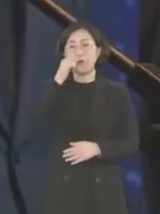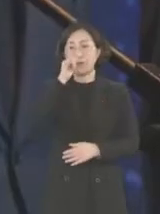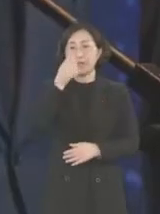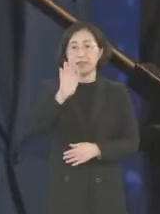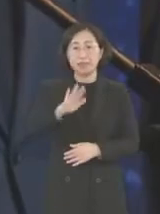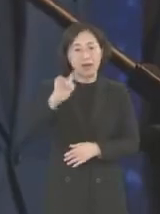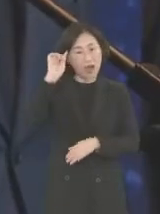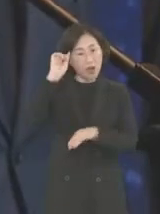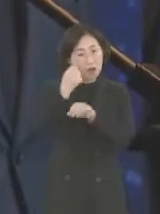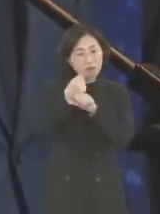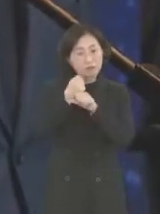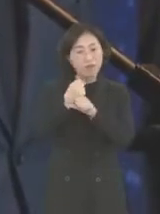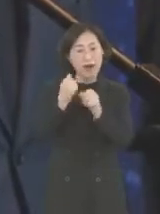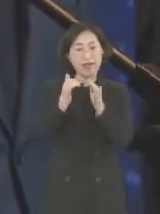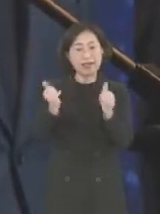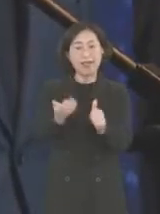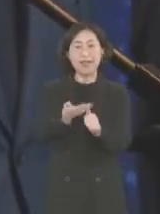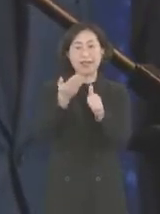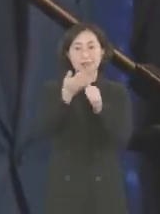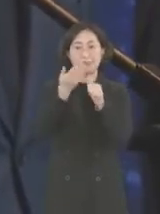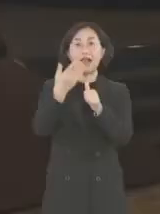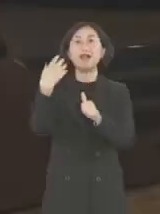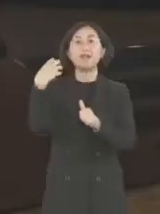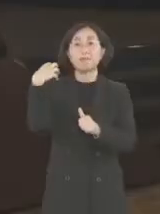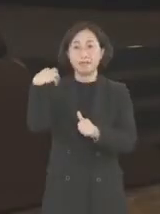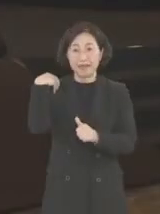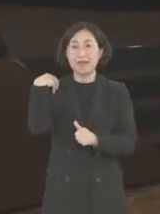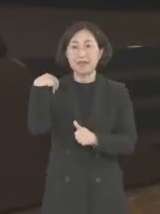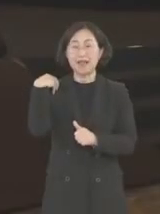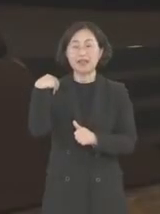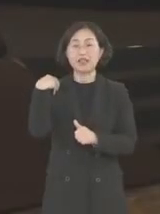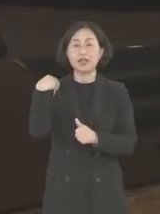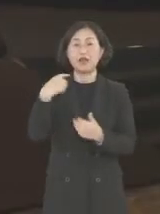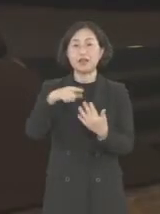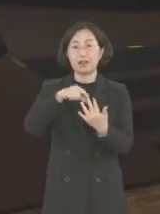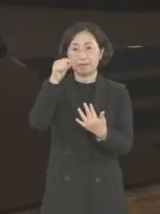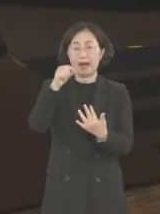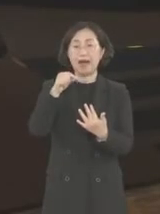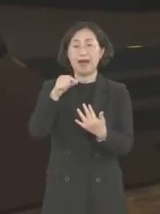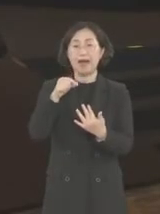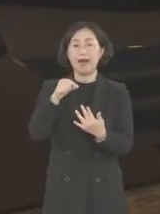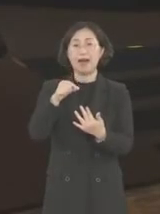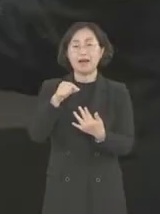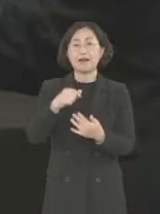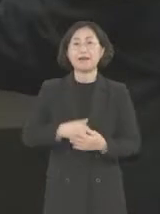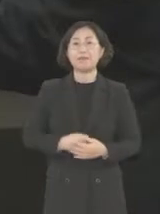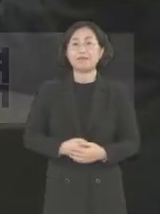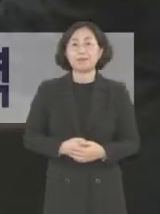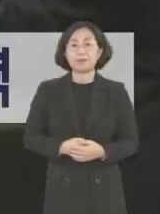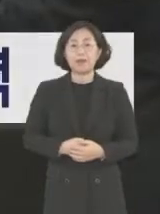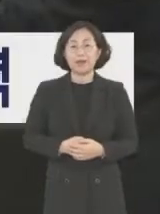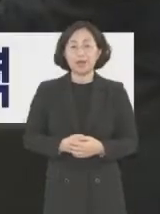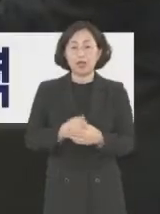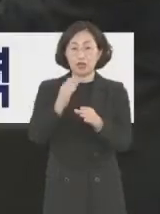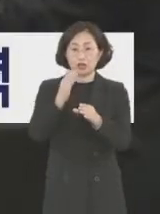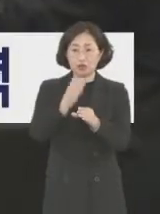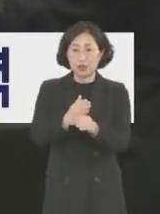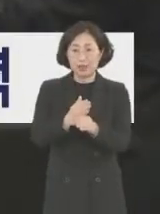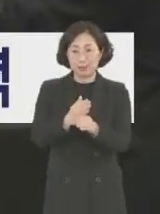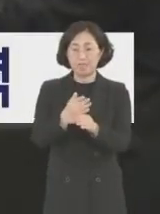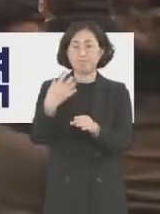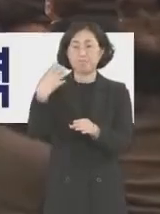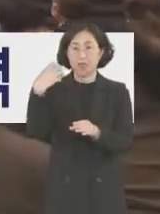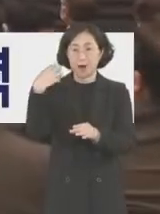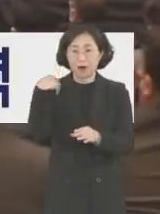인재개발 특화지구인 우주산업 클러스터로 지정된 만큼 주도권을 잡는 데 주력한다는 계획입니다. 핵심 축으로